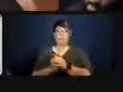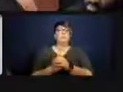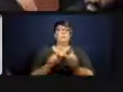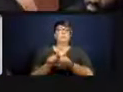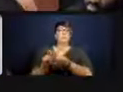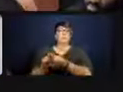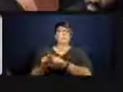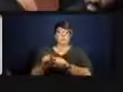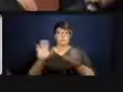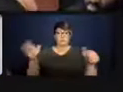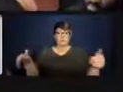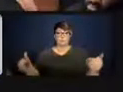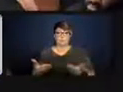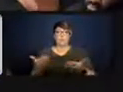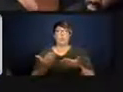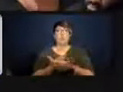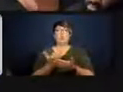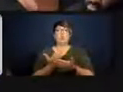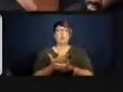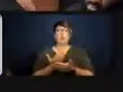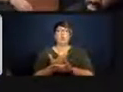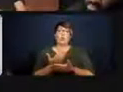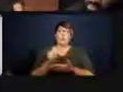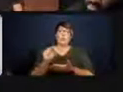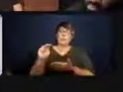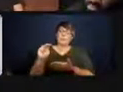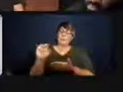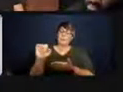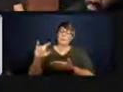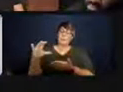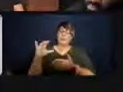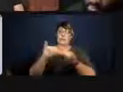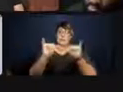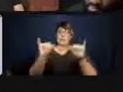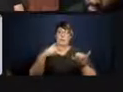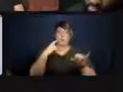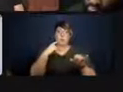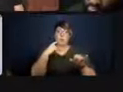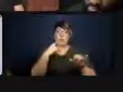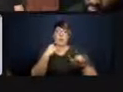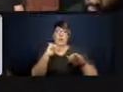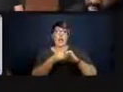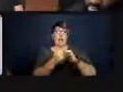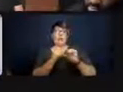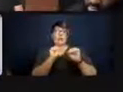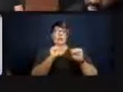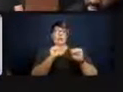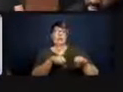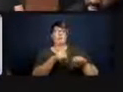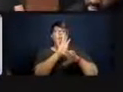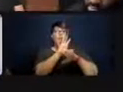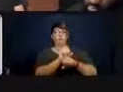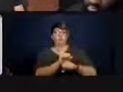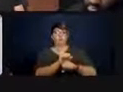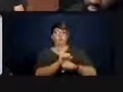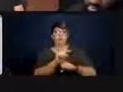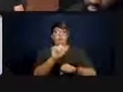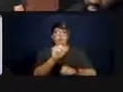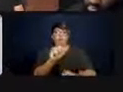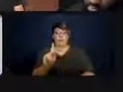وأيضا نحن سنقدم نظام قياس جديد لتقييم الطلاب